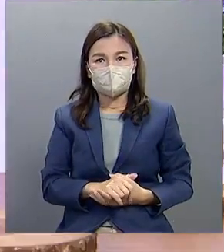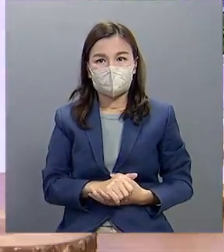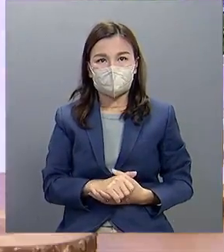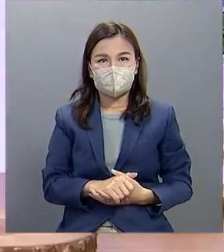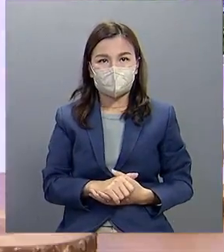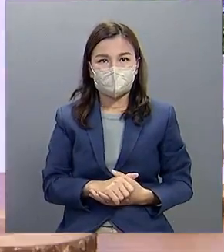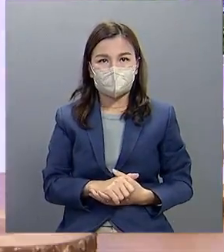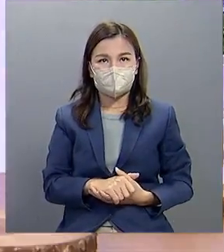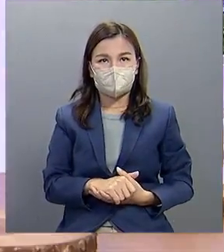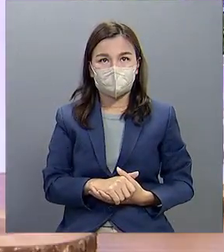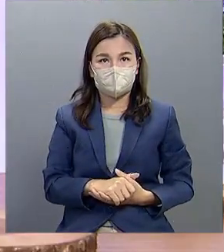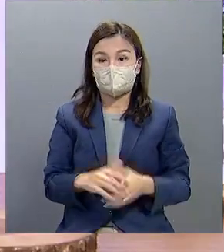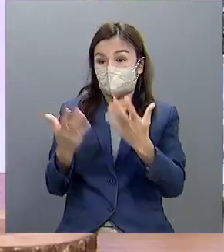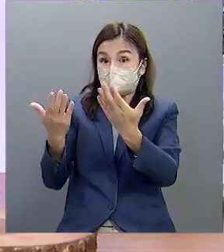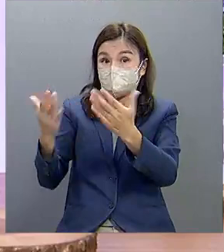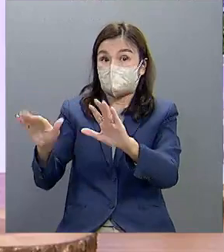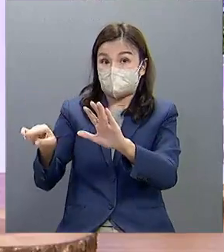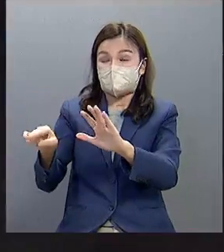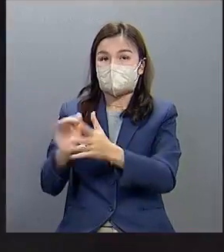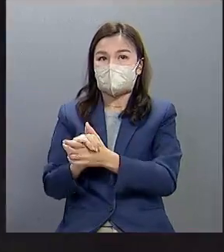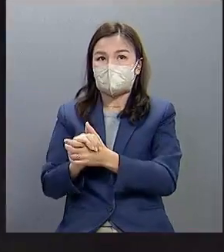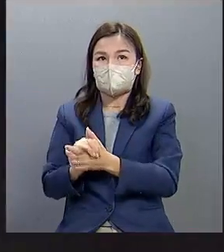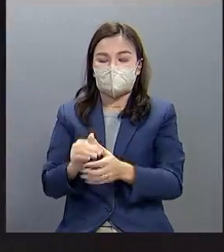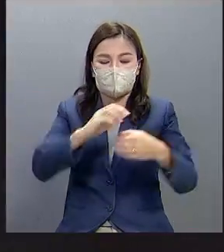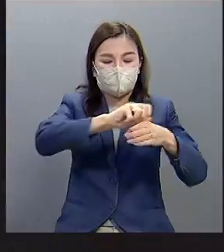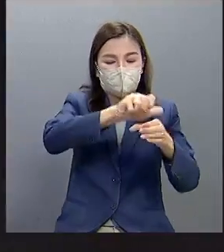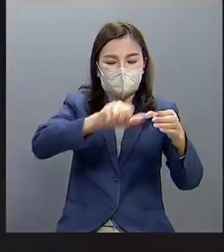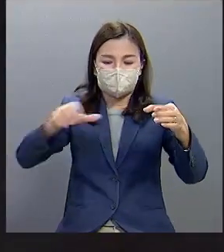เสร็จเรียบร้อยแล้วนะคะเดี๋ยวเราจะมากรอกลงขวดกันนะคะ